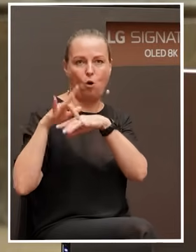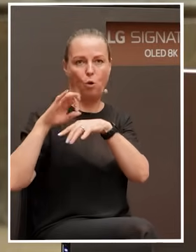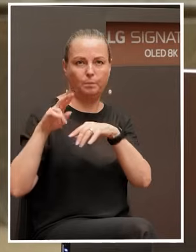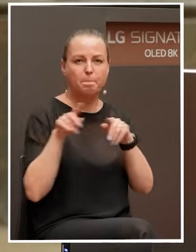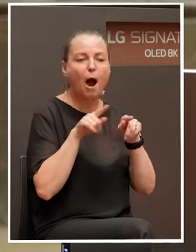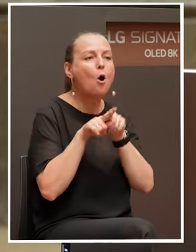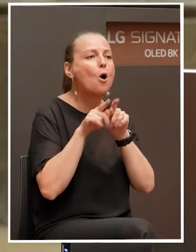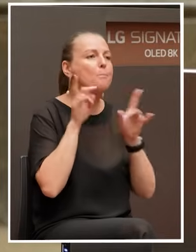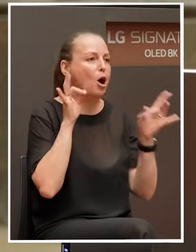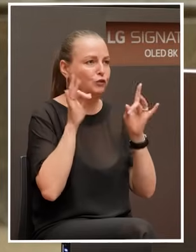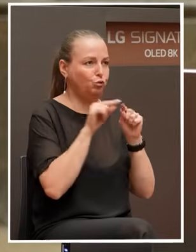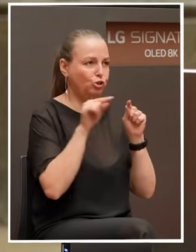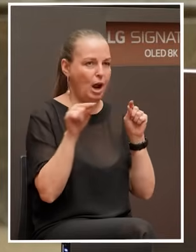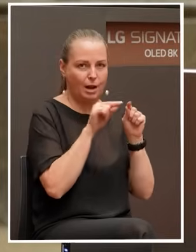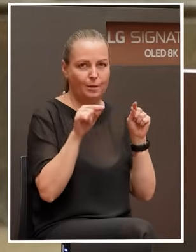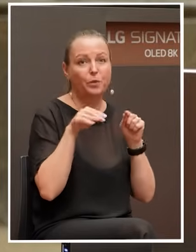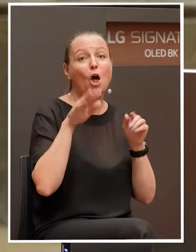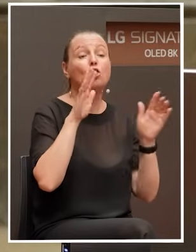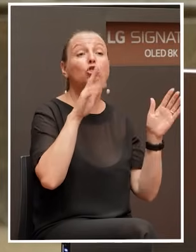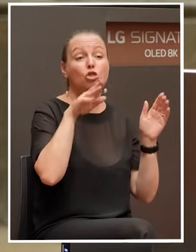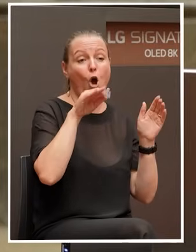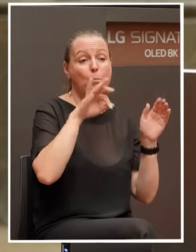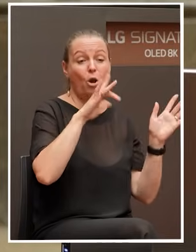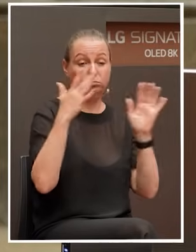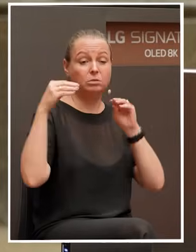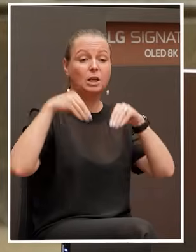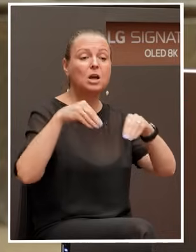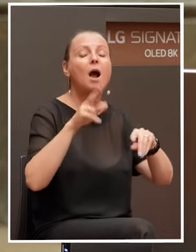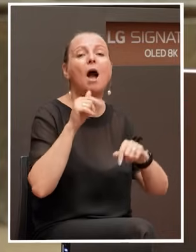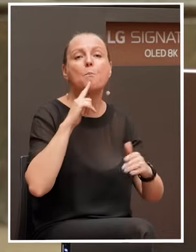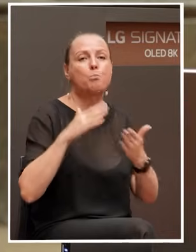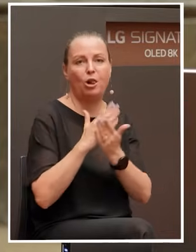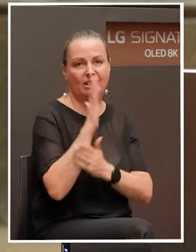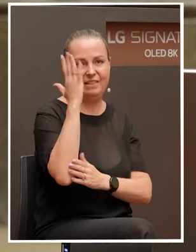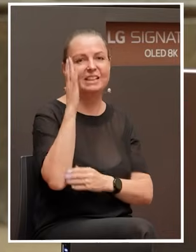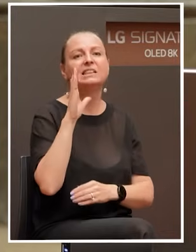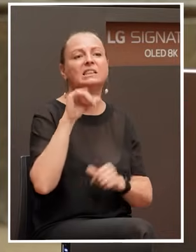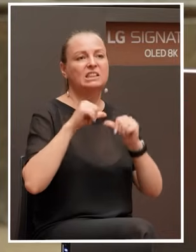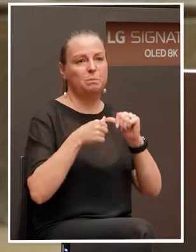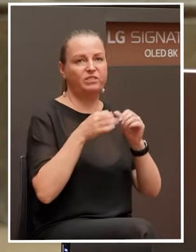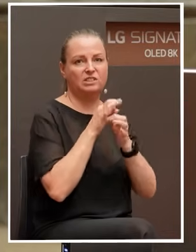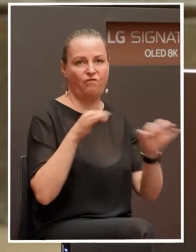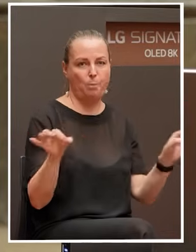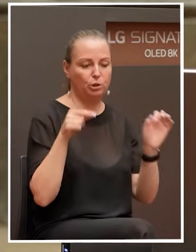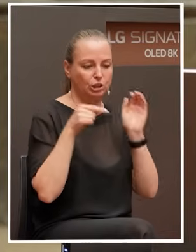тополя сажали как политическое дерево, как символ свободы в 1790-е